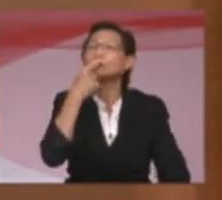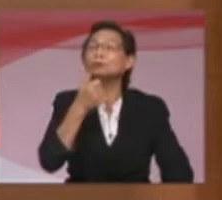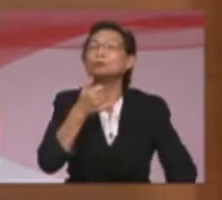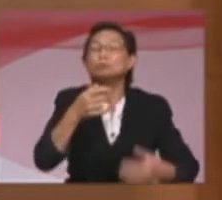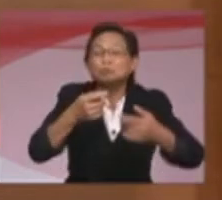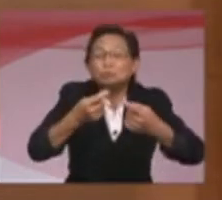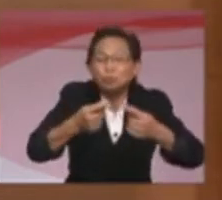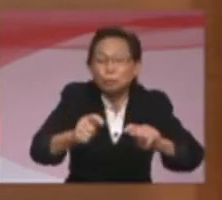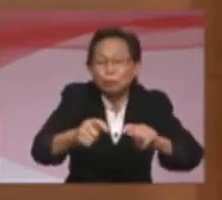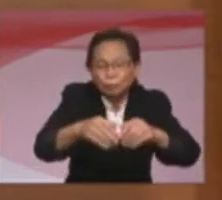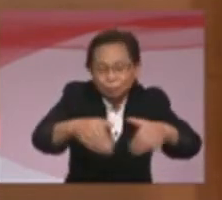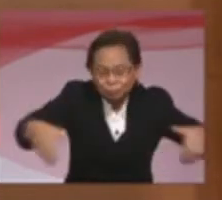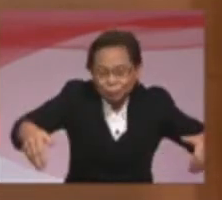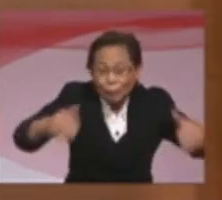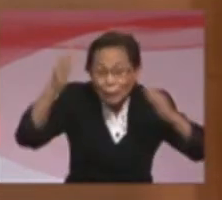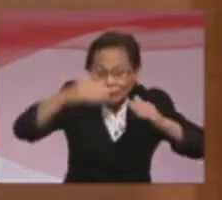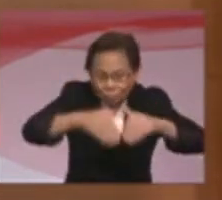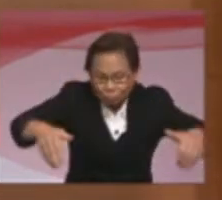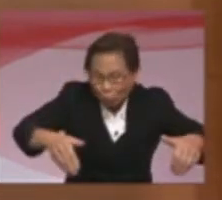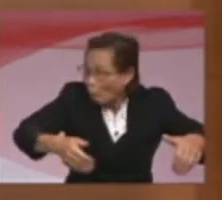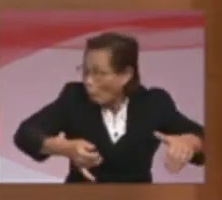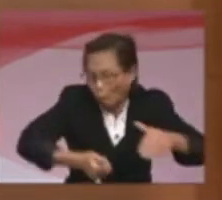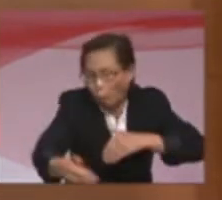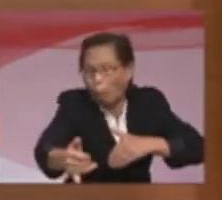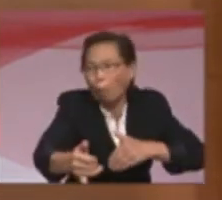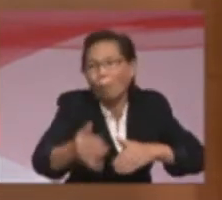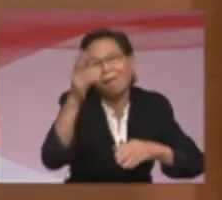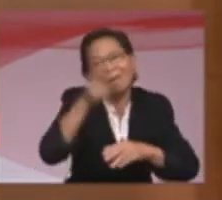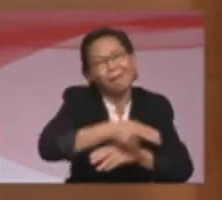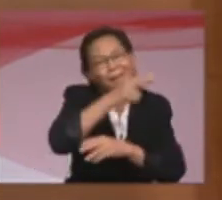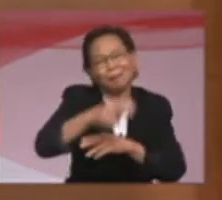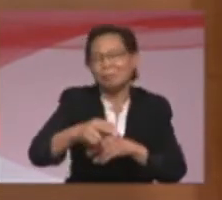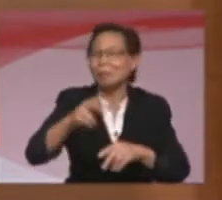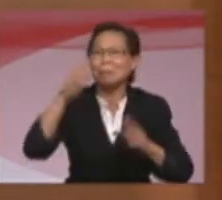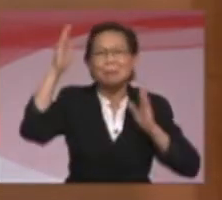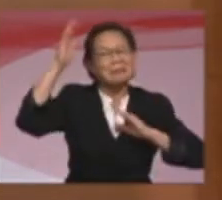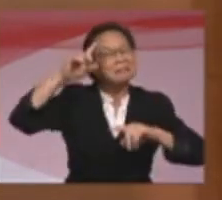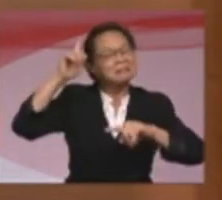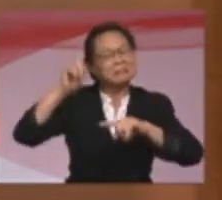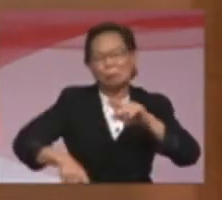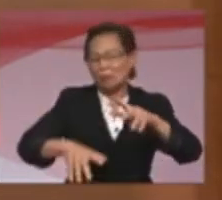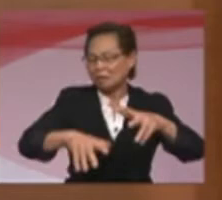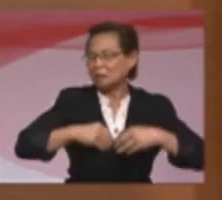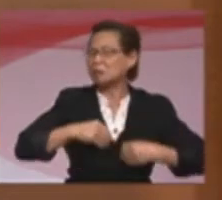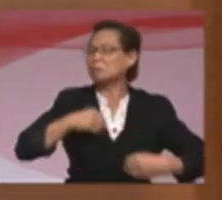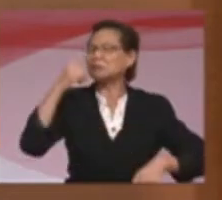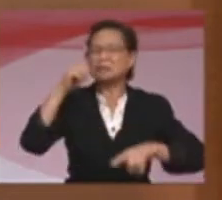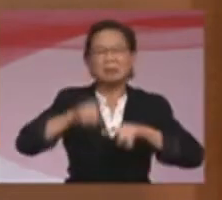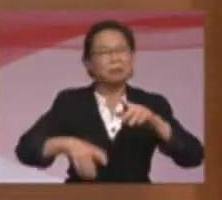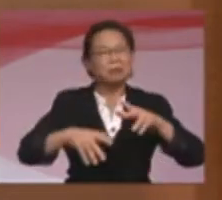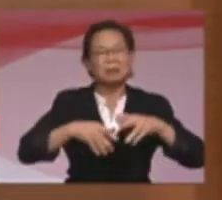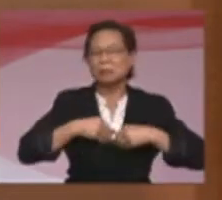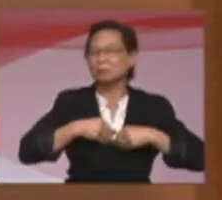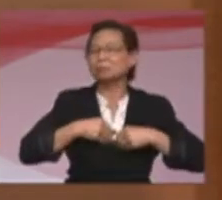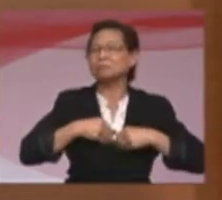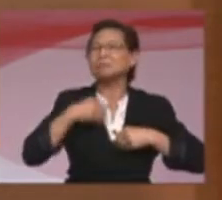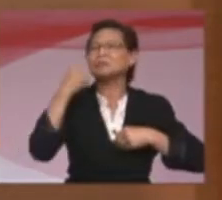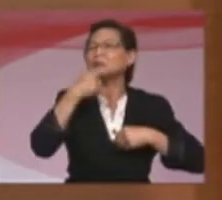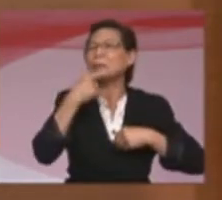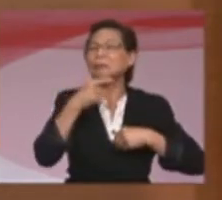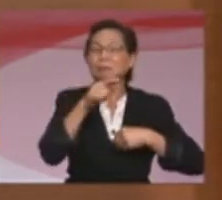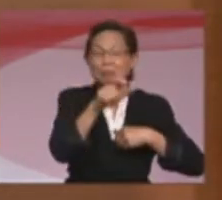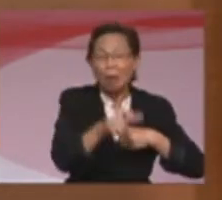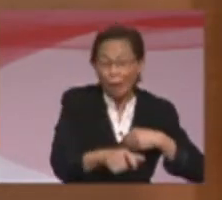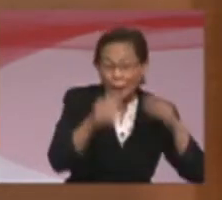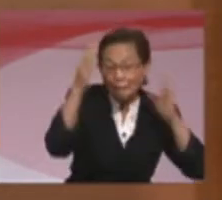membolosi sempadan negara secara haram dan juga tidak akan berkompromi dengan sesiapa sahaja yang